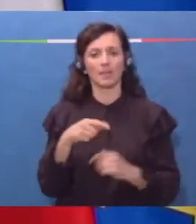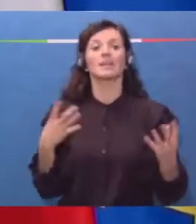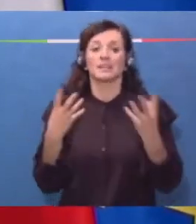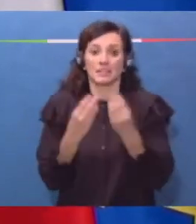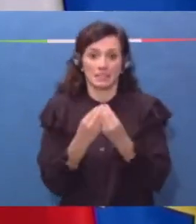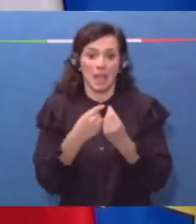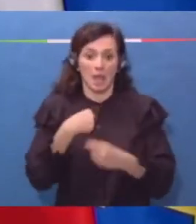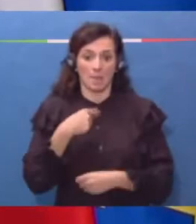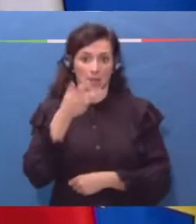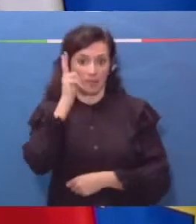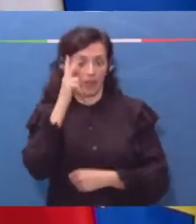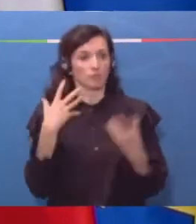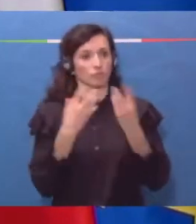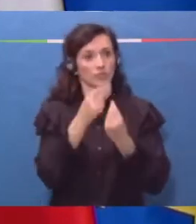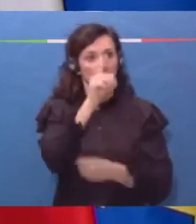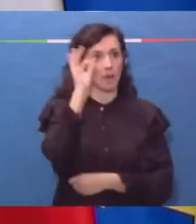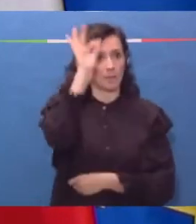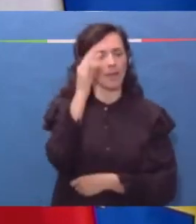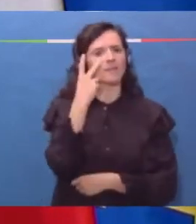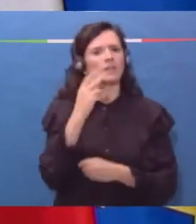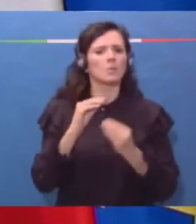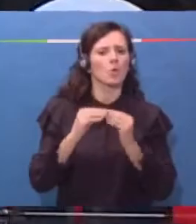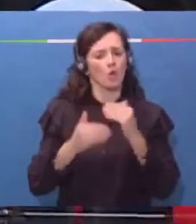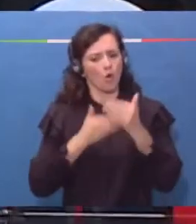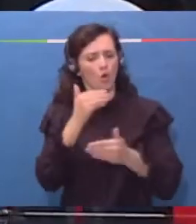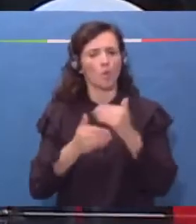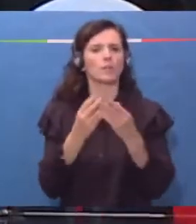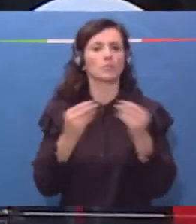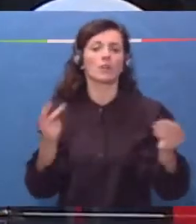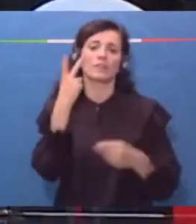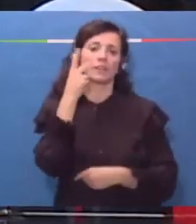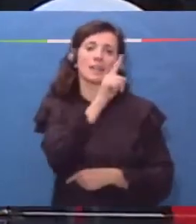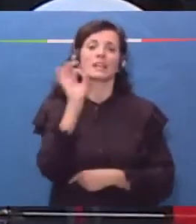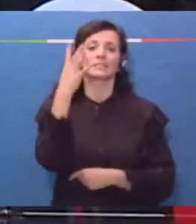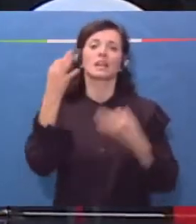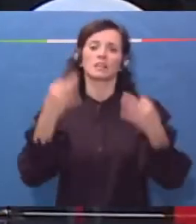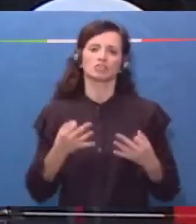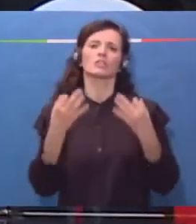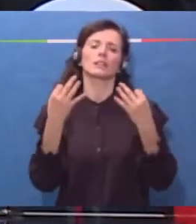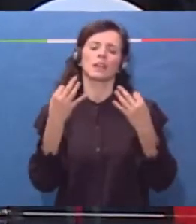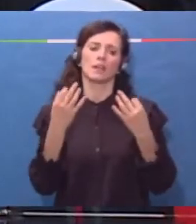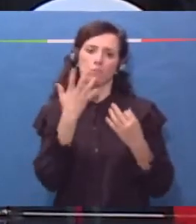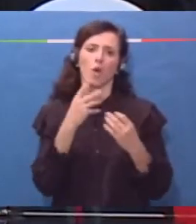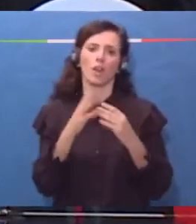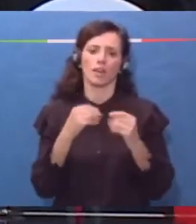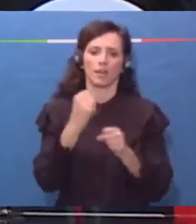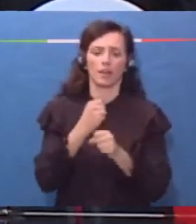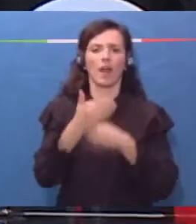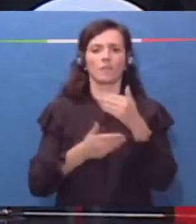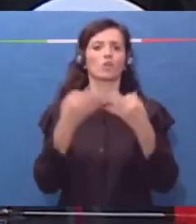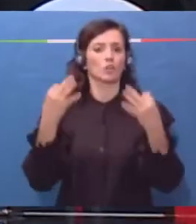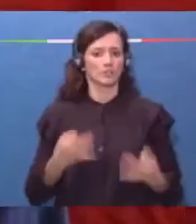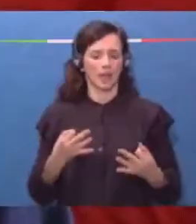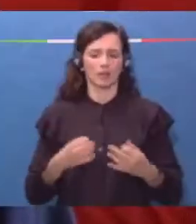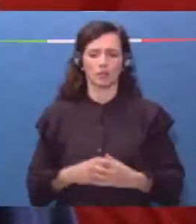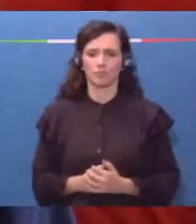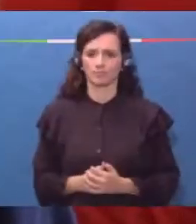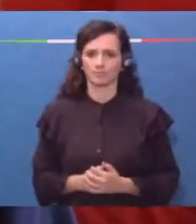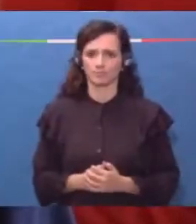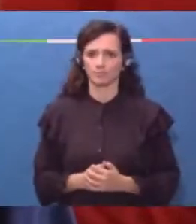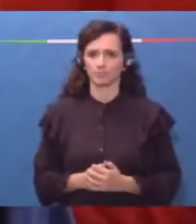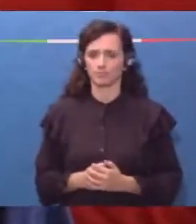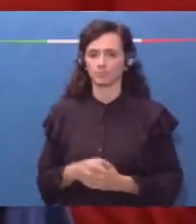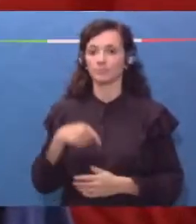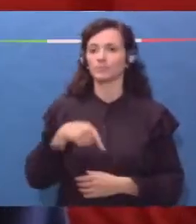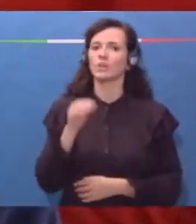britannici come agire in modo efficace se decidono di essere seri. Prendiamo ora una domanda da Anaïs